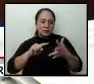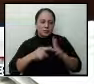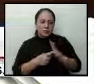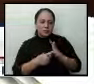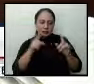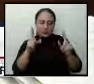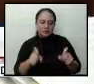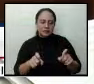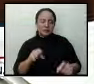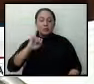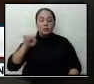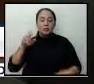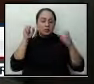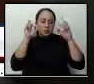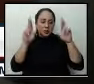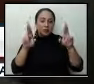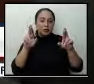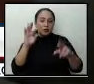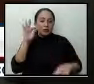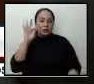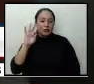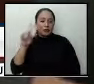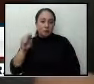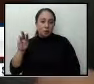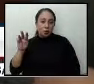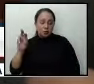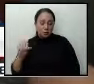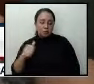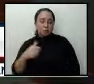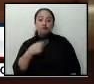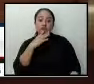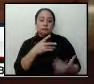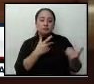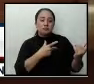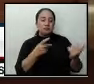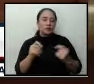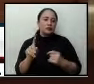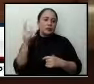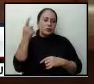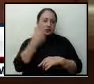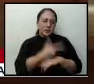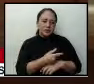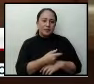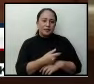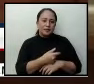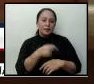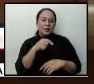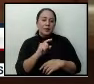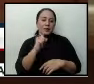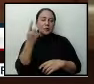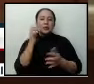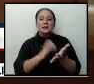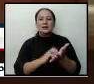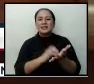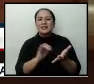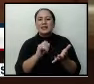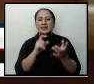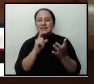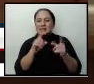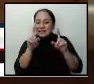Mayor Francis Zamora, naging maayos naman ang pagpapatupad nila sa unang araw nito. This is just a dry run. We are